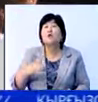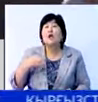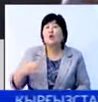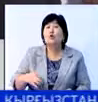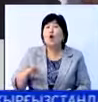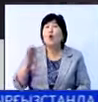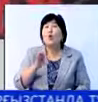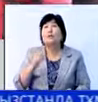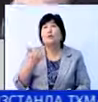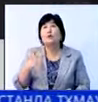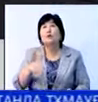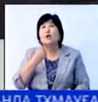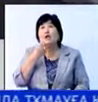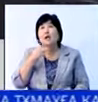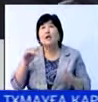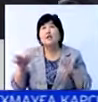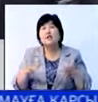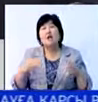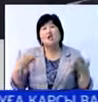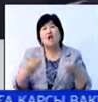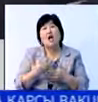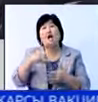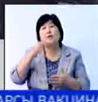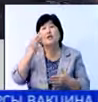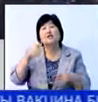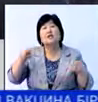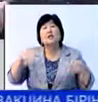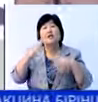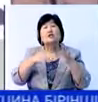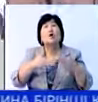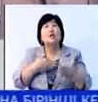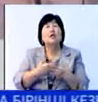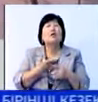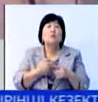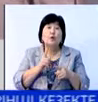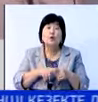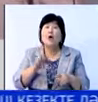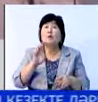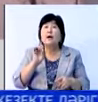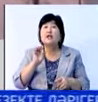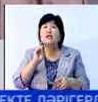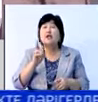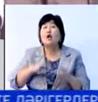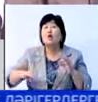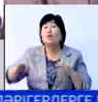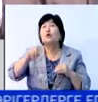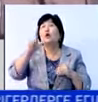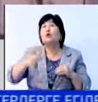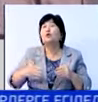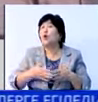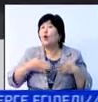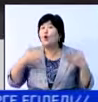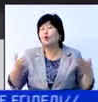орынбасар Ерубаев осындай сауапты жасап, жаңа мешіттің бой көтеруіне атсалысты. Бұл әрине Бәйтерек мөлтек ауданының тұрғындары үшін